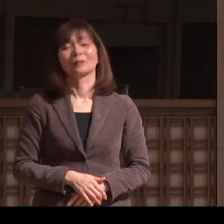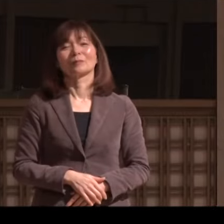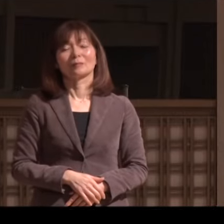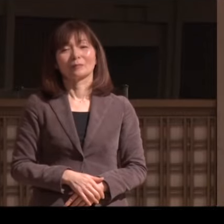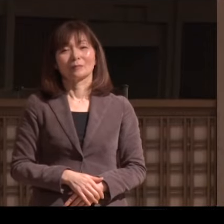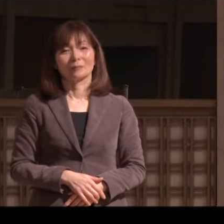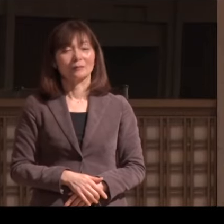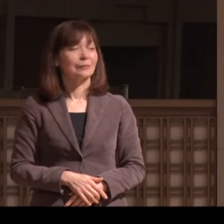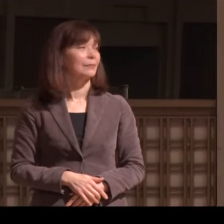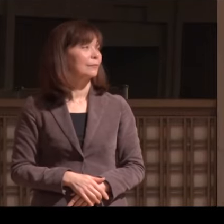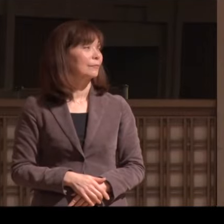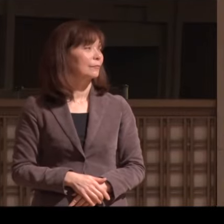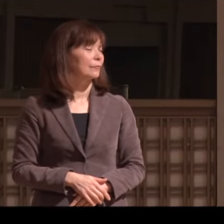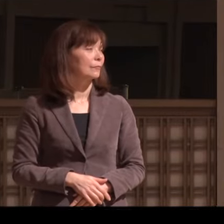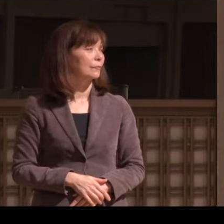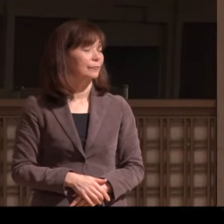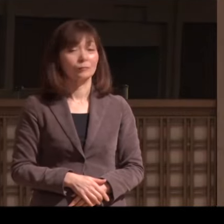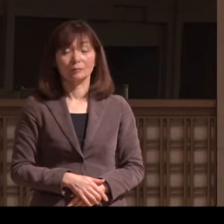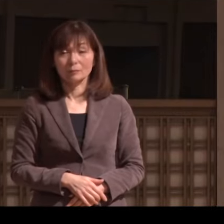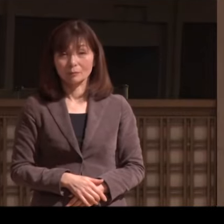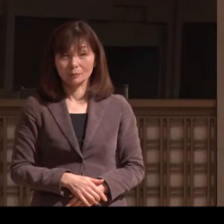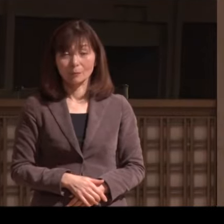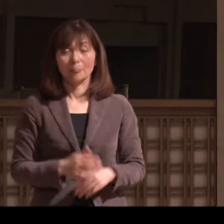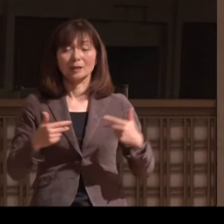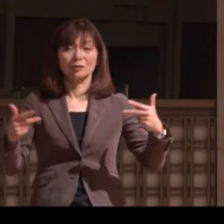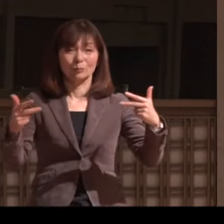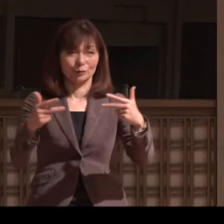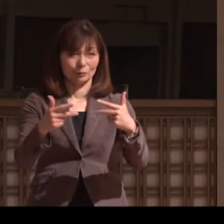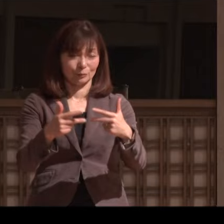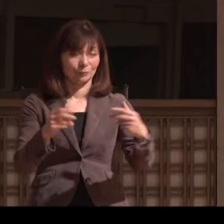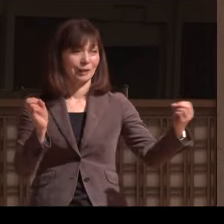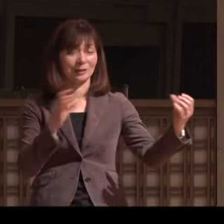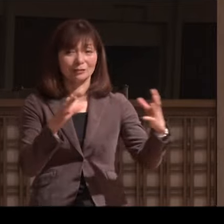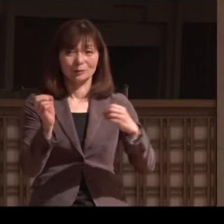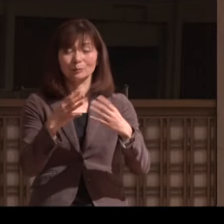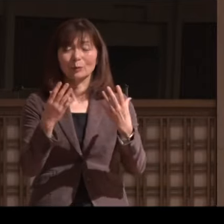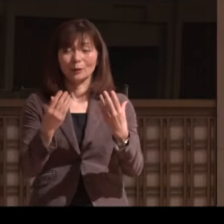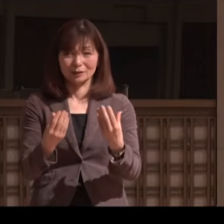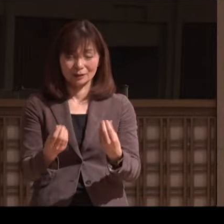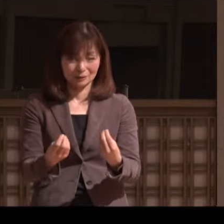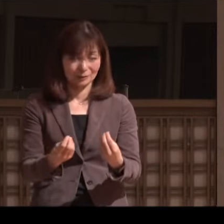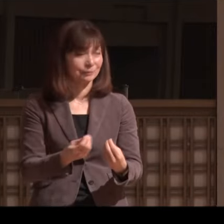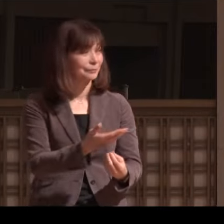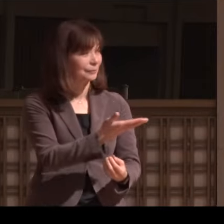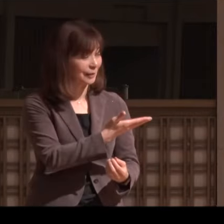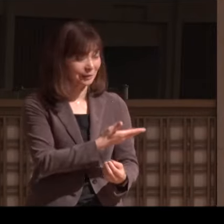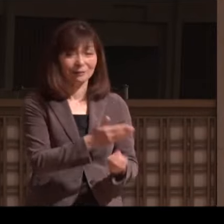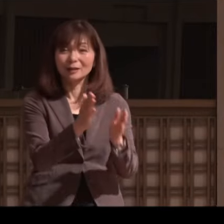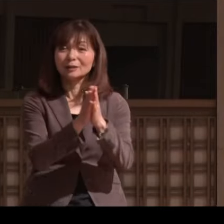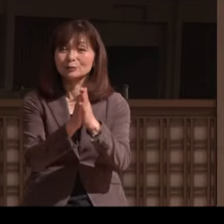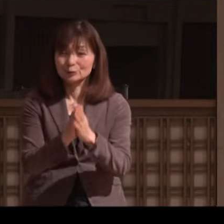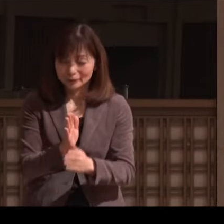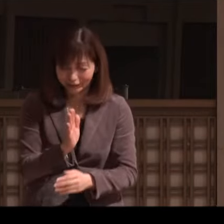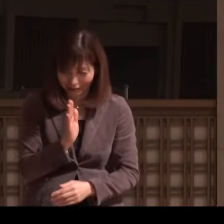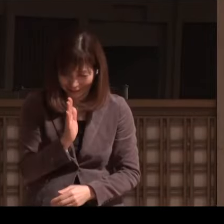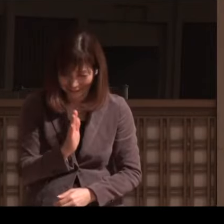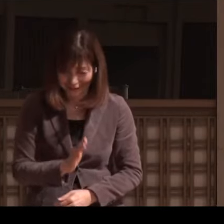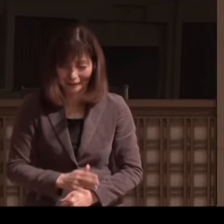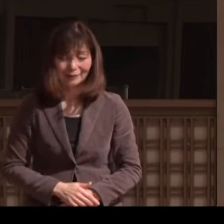たはいじゃあここで一旦シンポジウムあのパネルディスカッション終わりにしたいと思いますご登壇者の皆さんにも1度大きな拍手お願いし